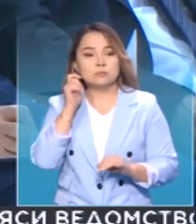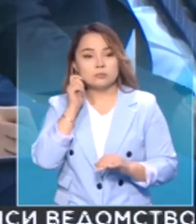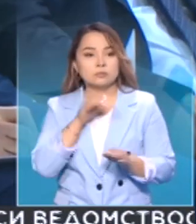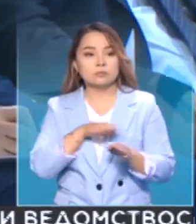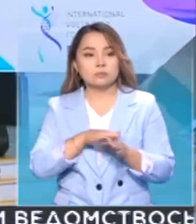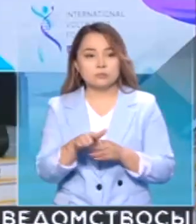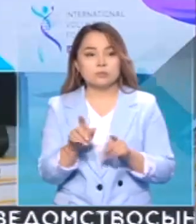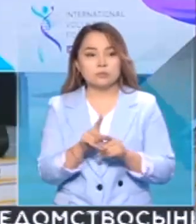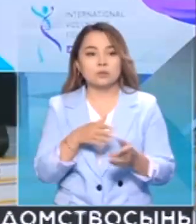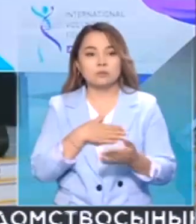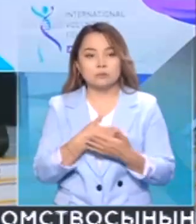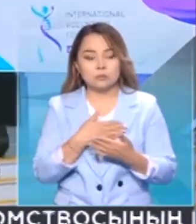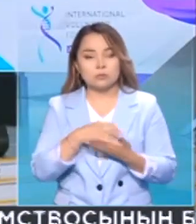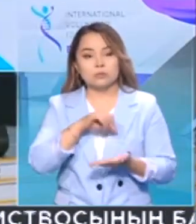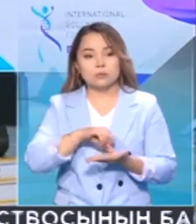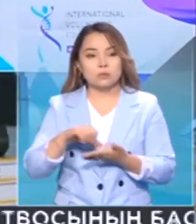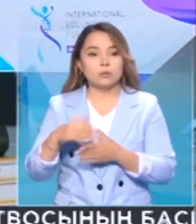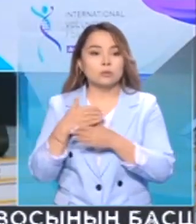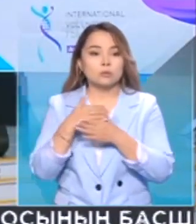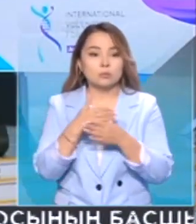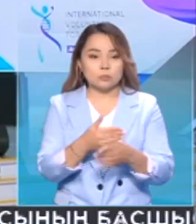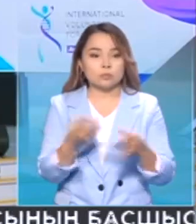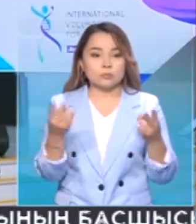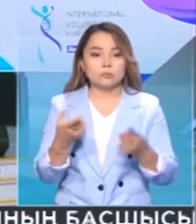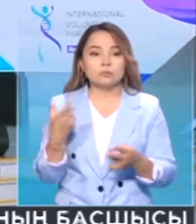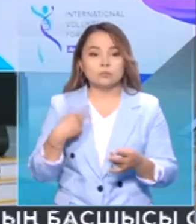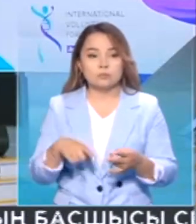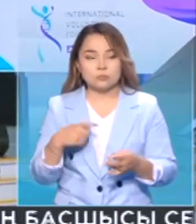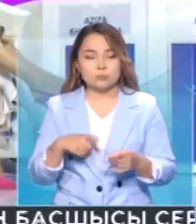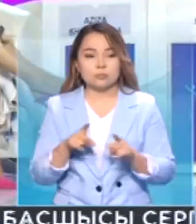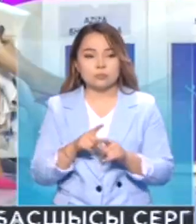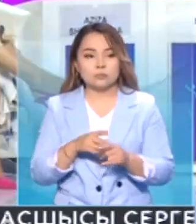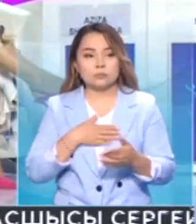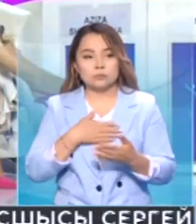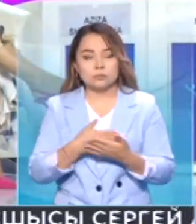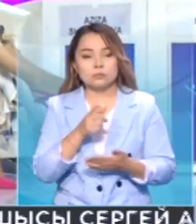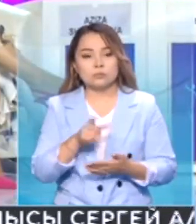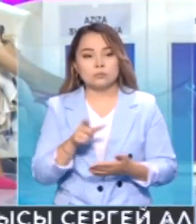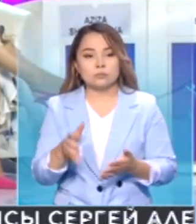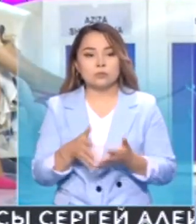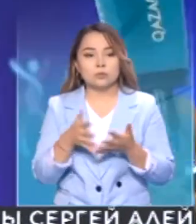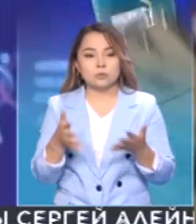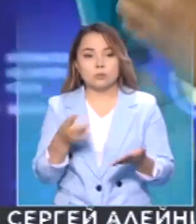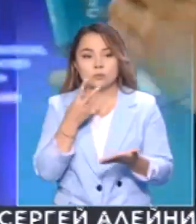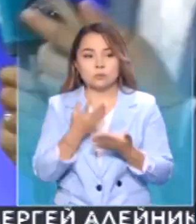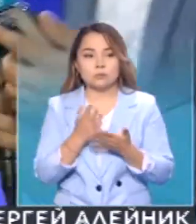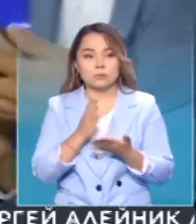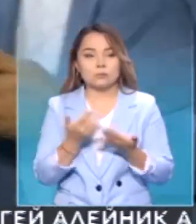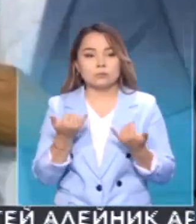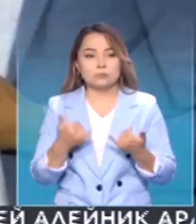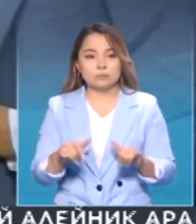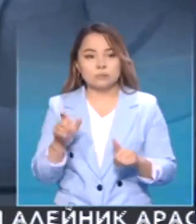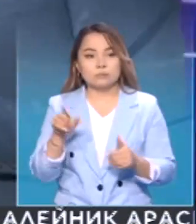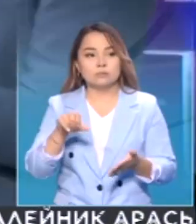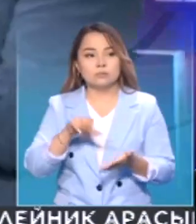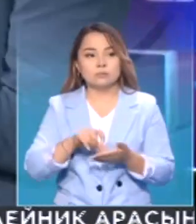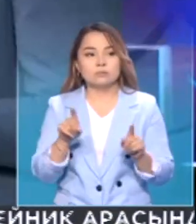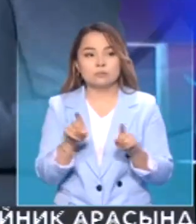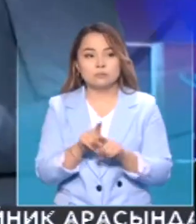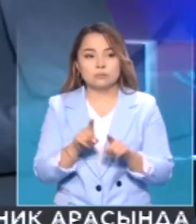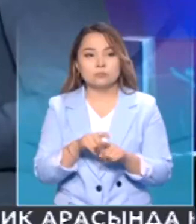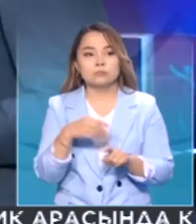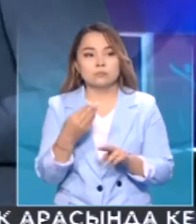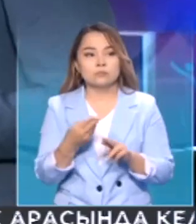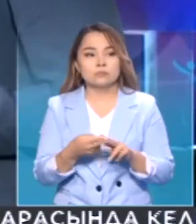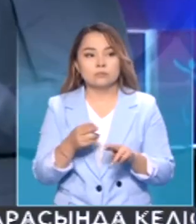әлі волонтерлікпен, еріктілікпен біреуге көмектесу үшін өзін құрбан етіп жүрген адамдардың көптілігі. Түсінікті, бұны құрбан деп айтуға да келмейді шығар. Ал